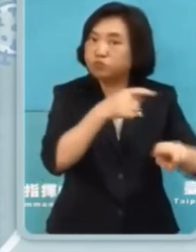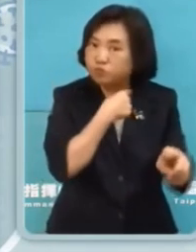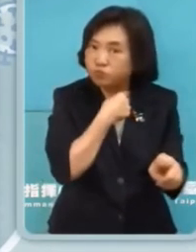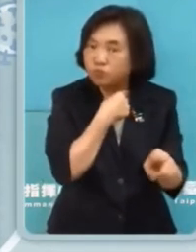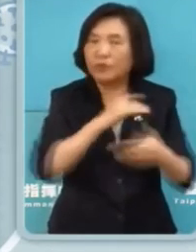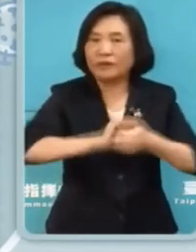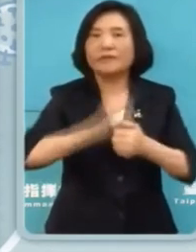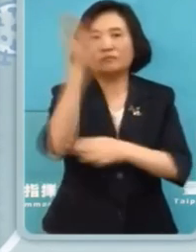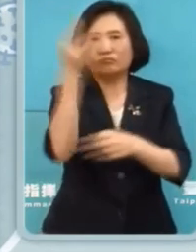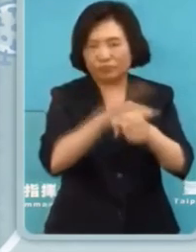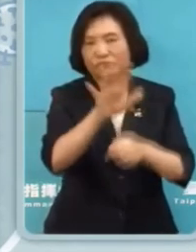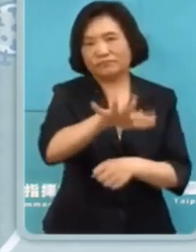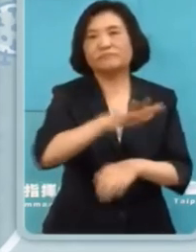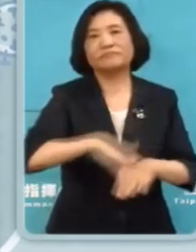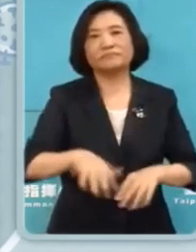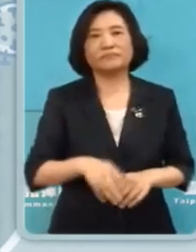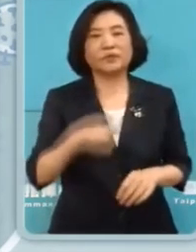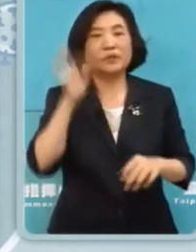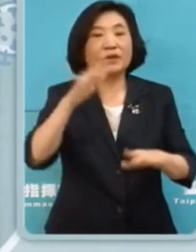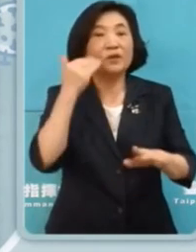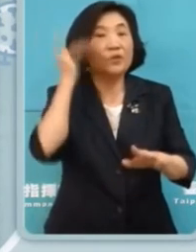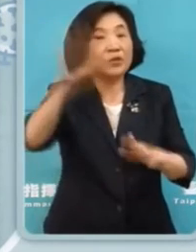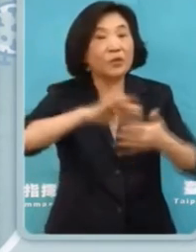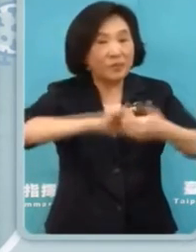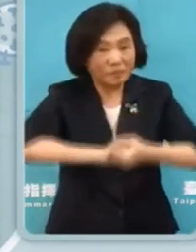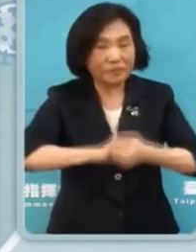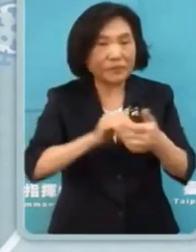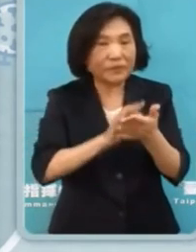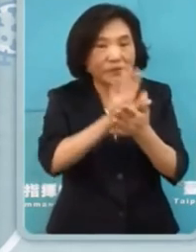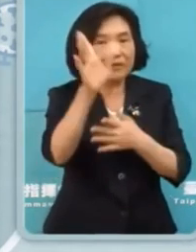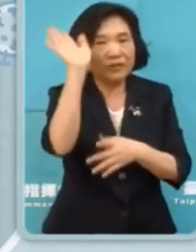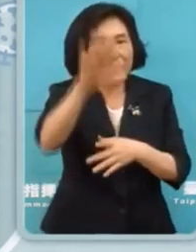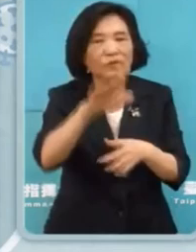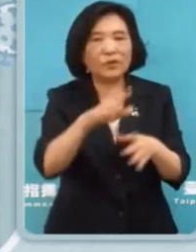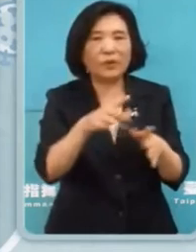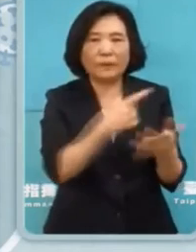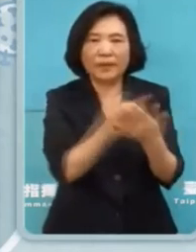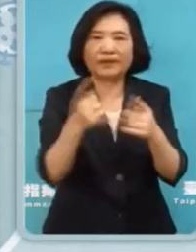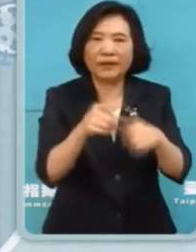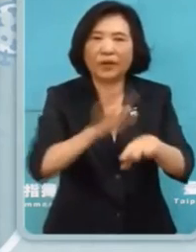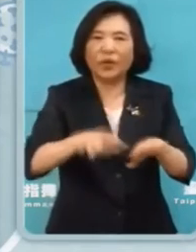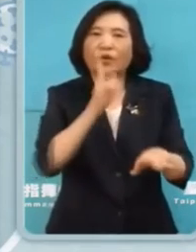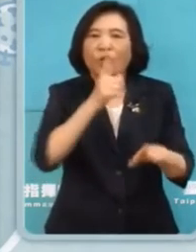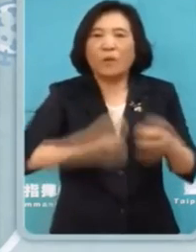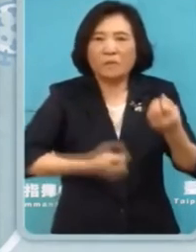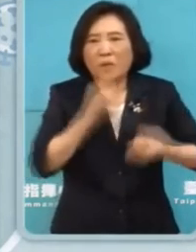模的 PCR。柯文哲强调要分仓、分流、分动线，避免再有病毒